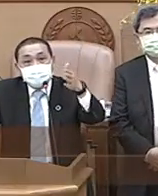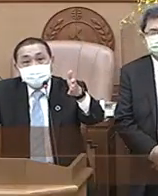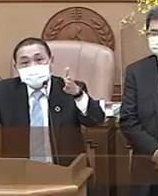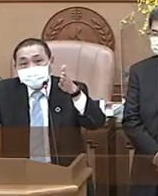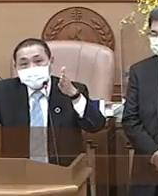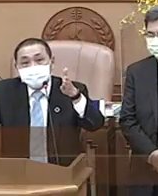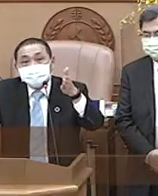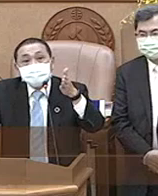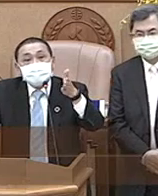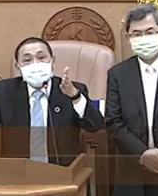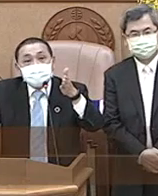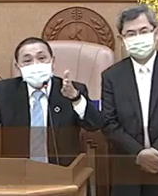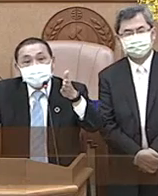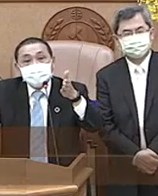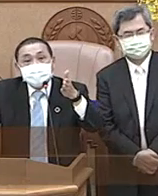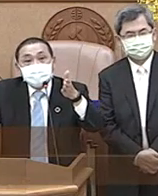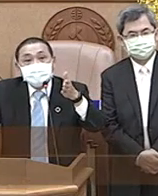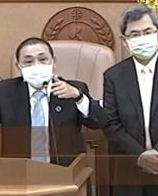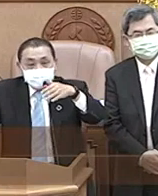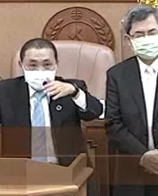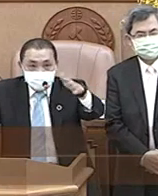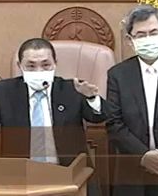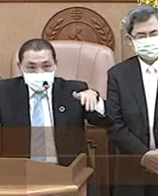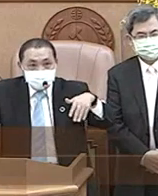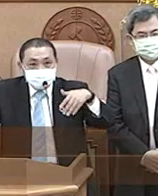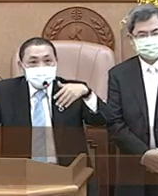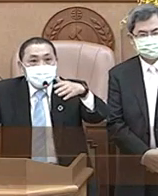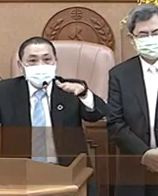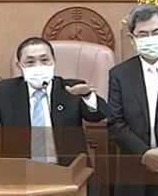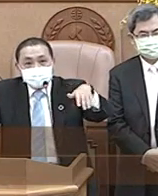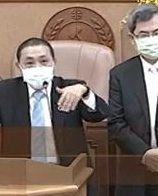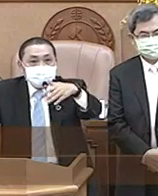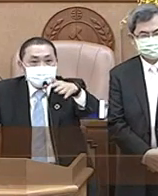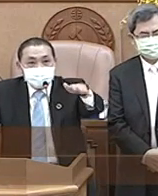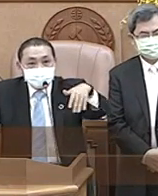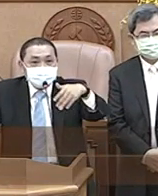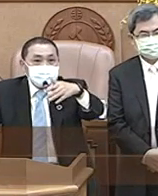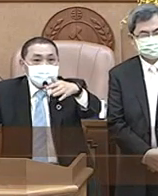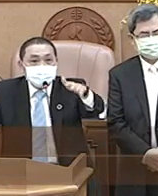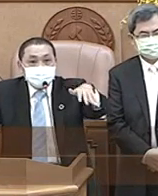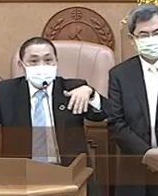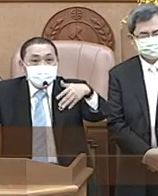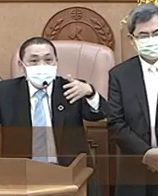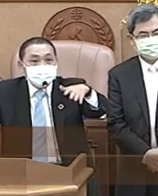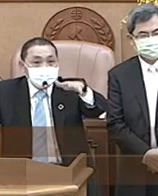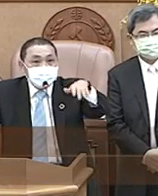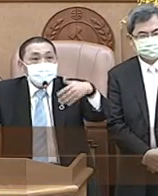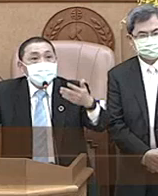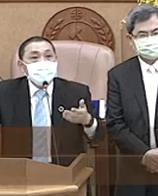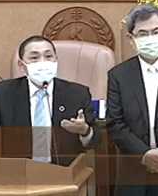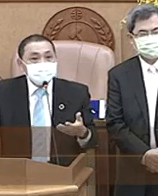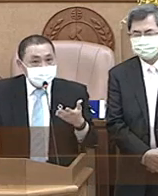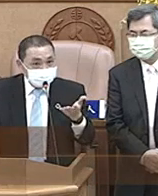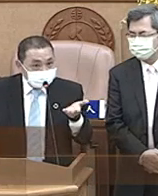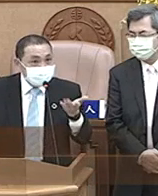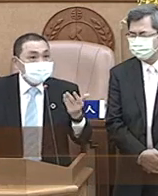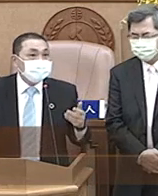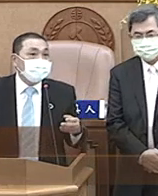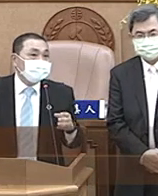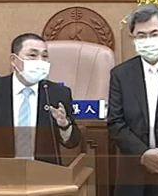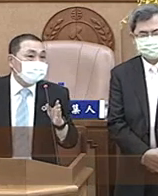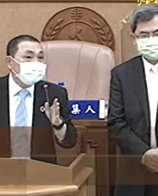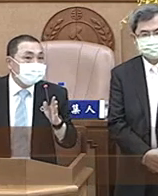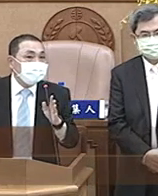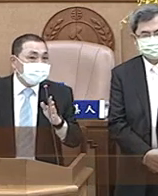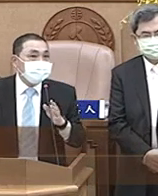了。那我们不是光靠营运了，整个财务计划也会跟着税收，跟着我们的环境的变化会带动起